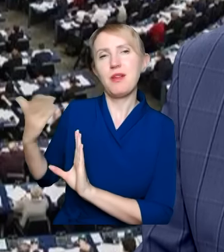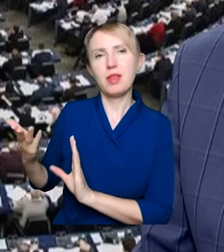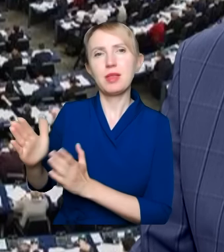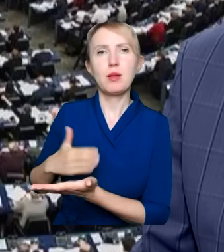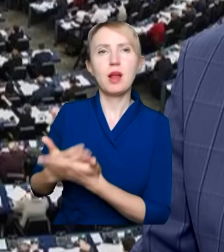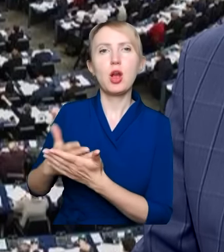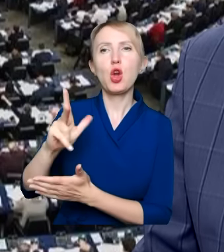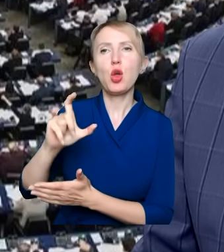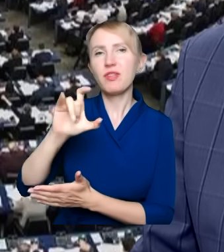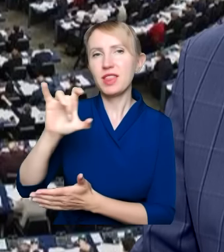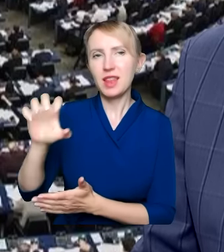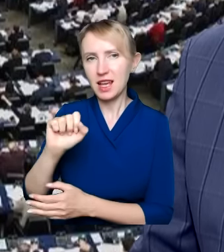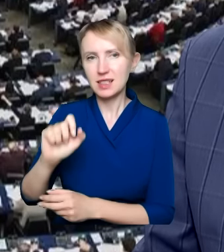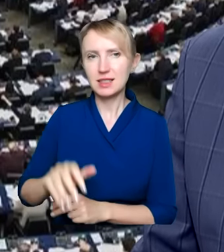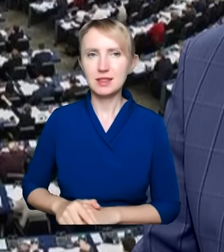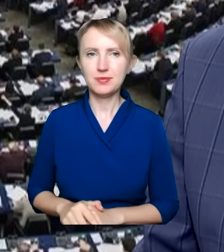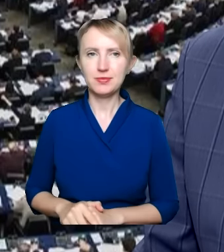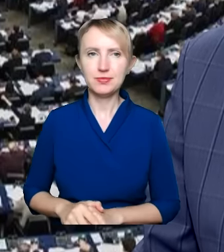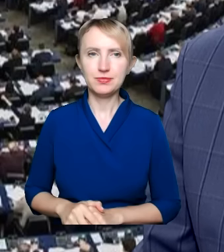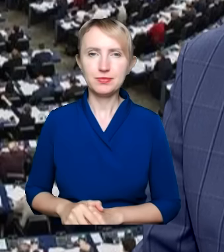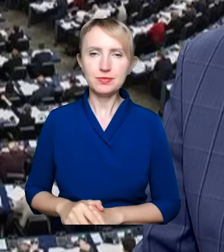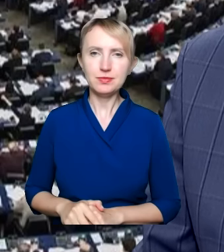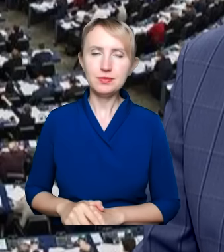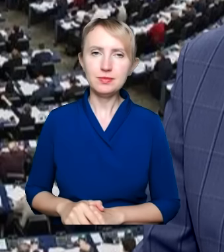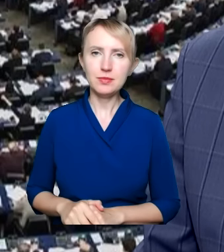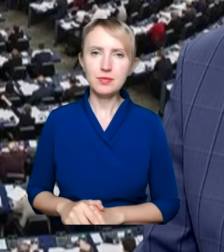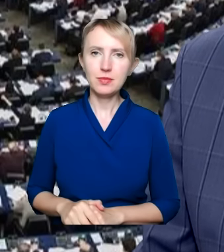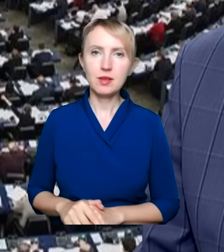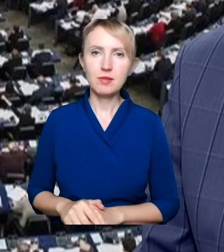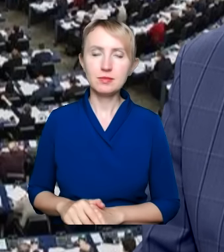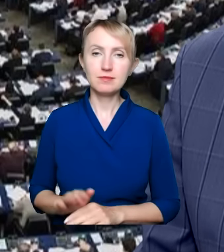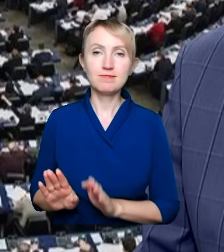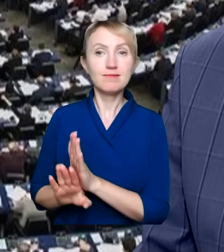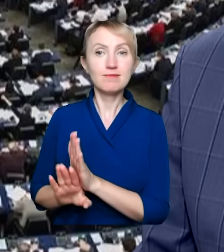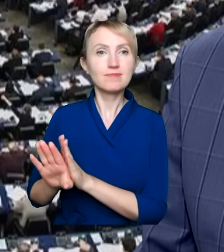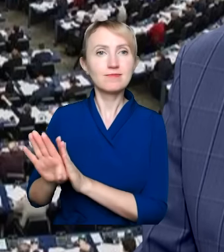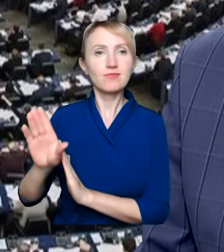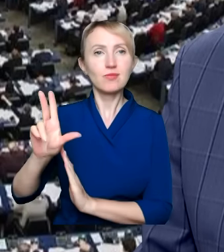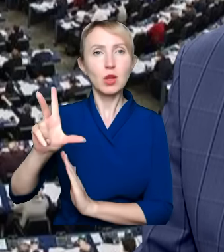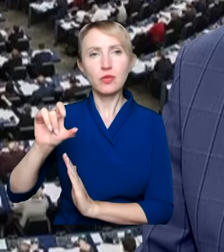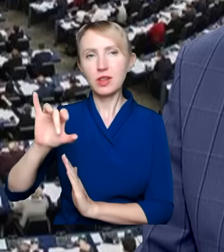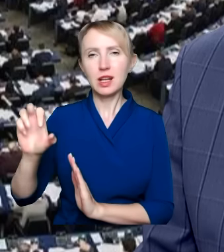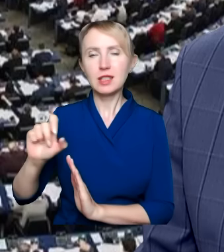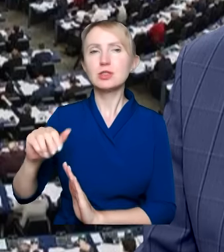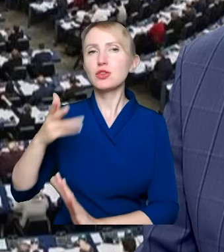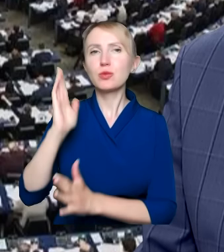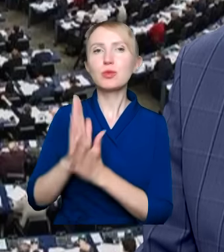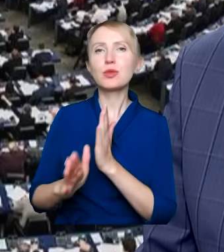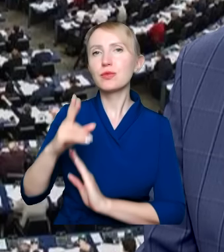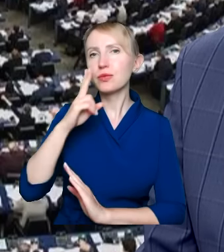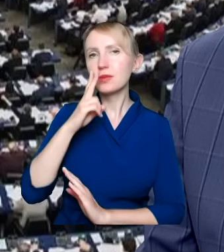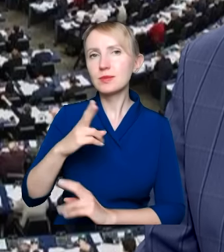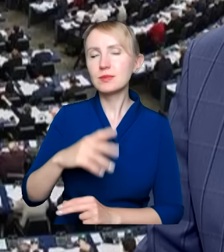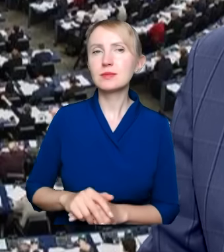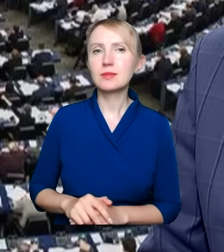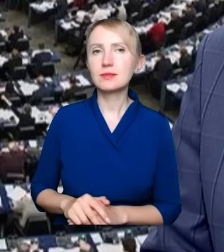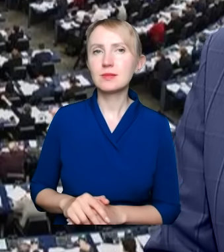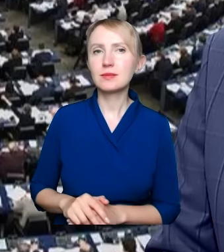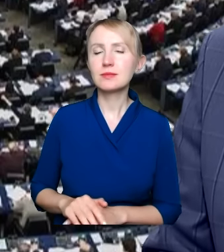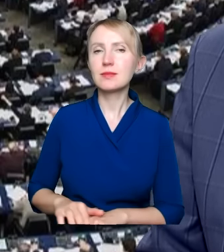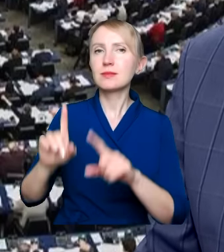konfederację i tutaj no ten wzrost jest na tyle znaczący że chyba jednoznacznie należałoby powiedzieć że tutaj Faktycznie